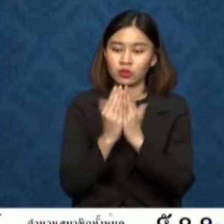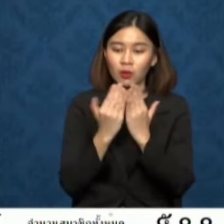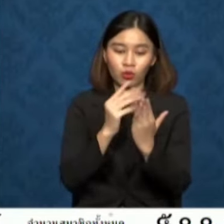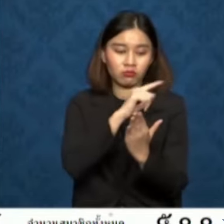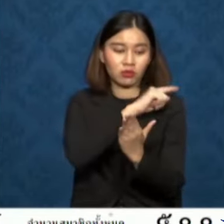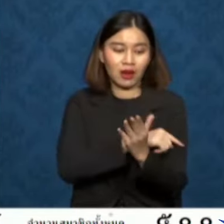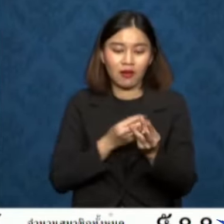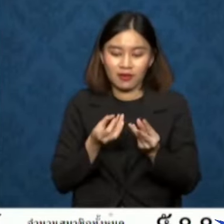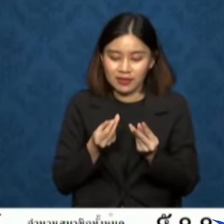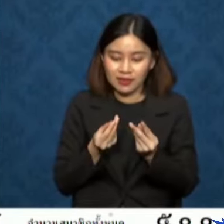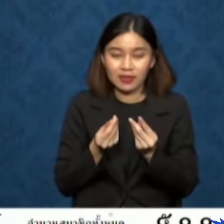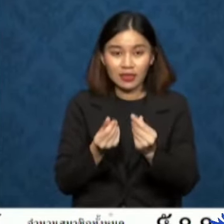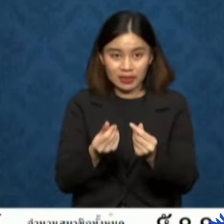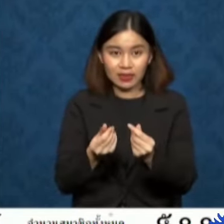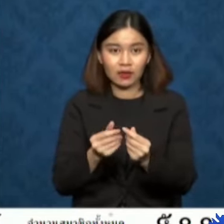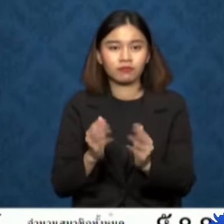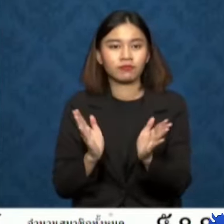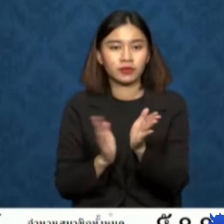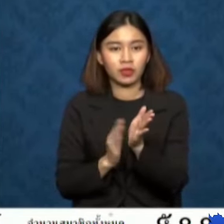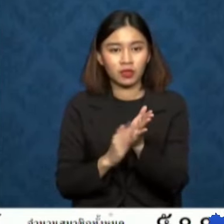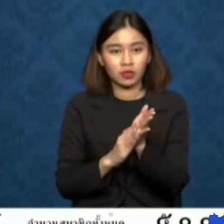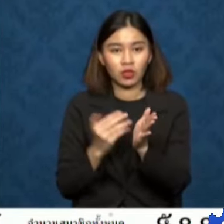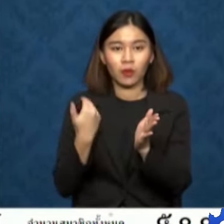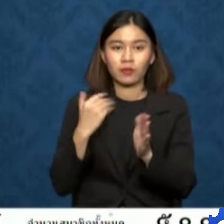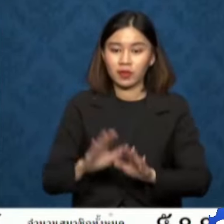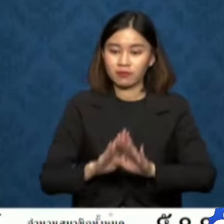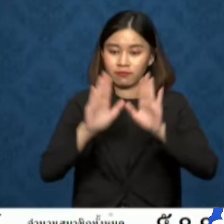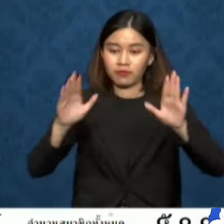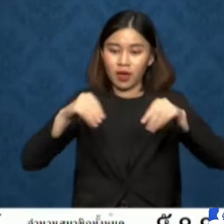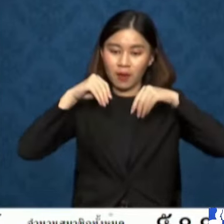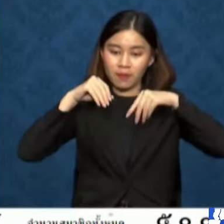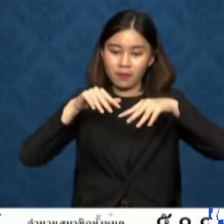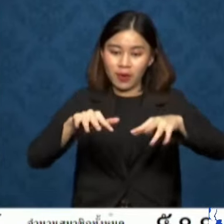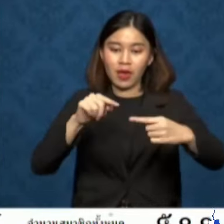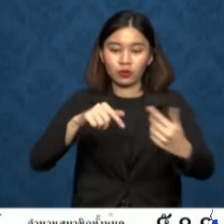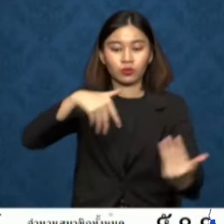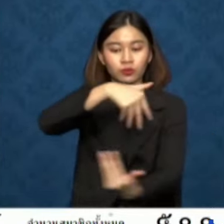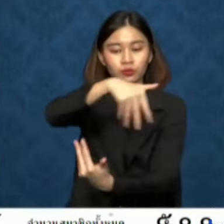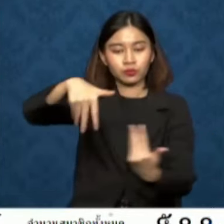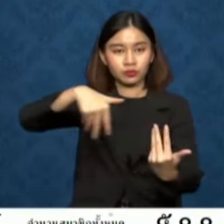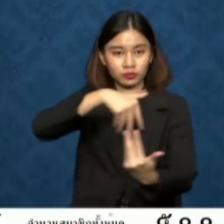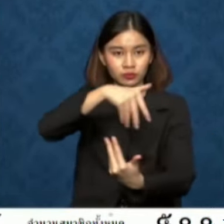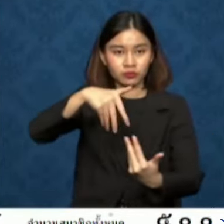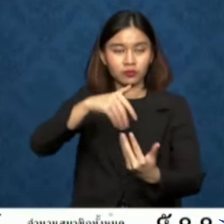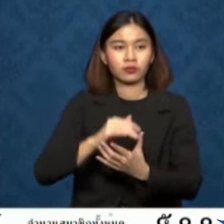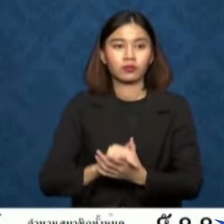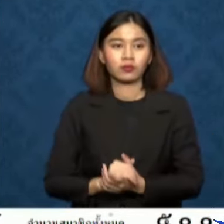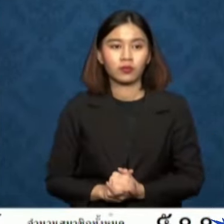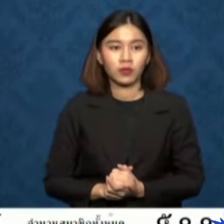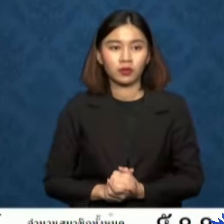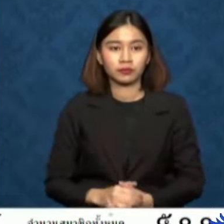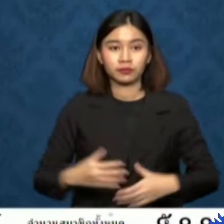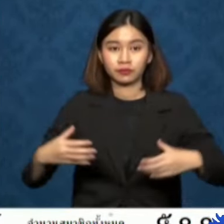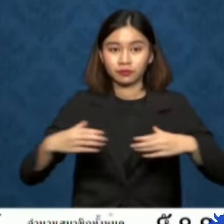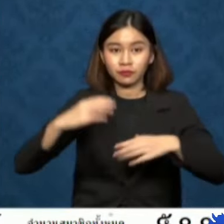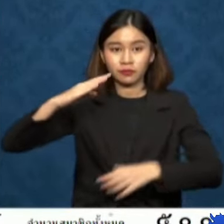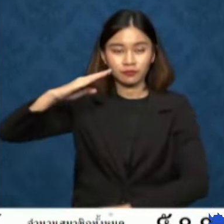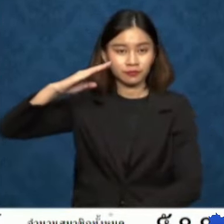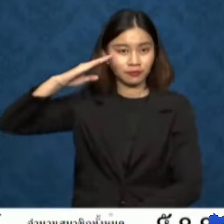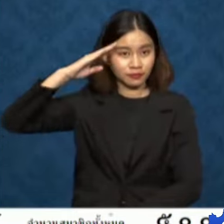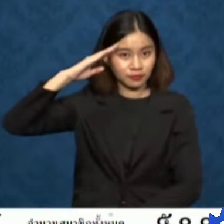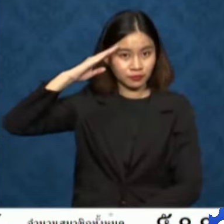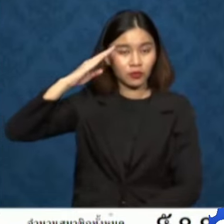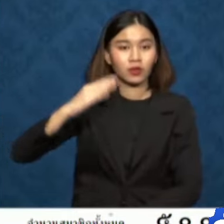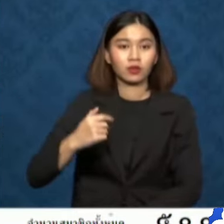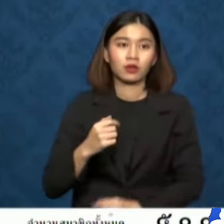ขาวที่ละเอียดและน่าชื่นชมที่มีการเปิดเผยต่อสาธารณะก็ตามกองทัพบกนะ